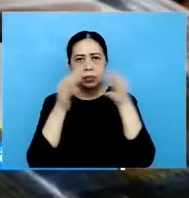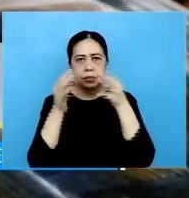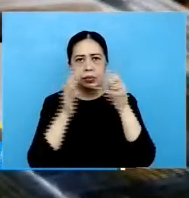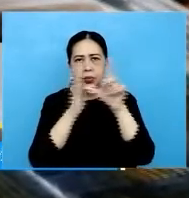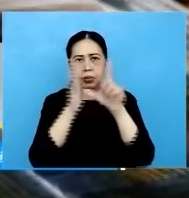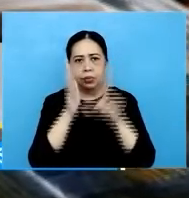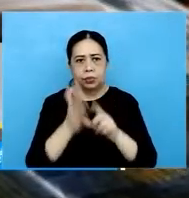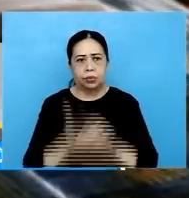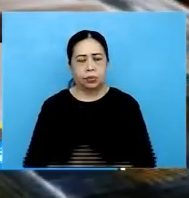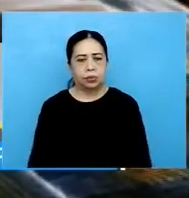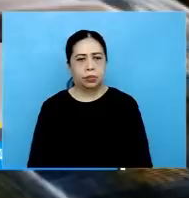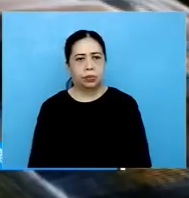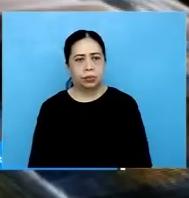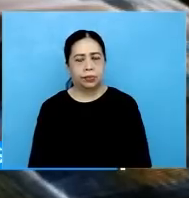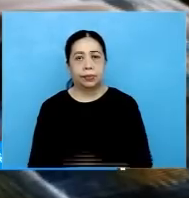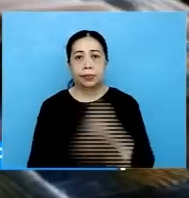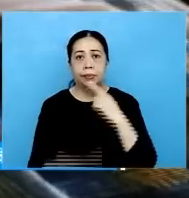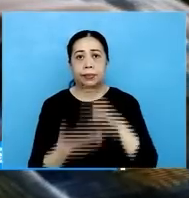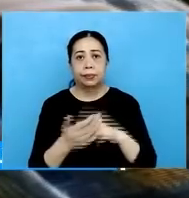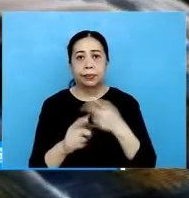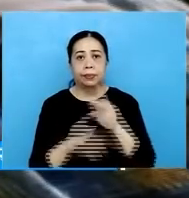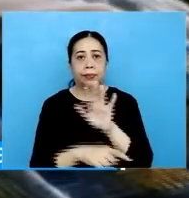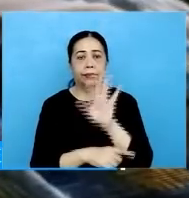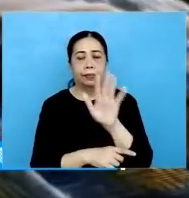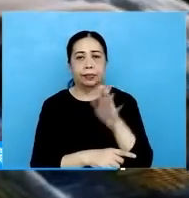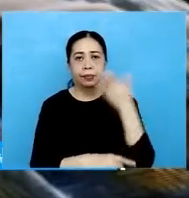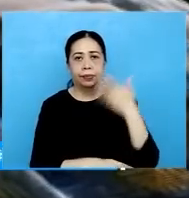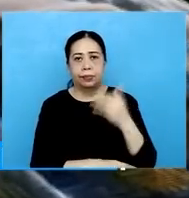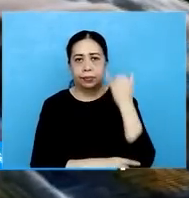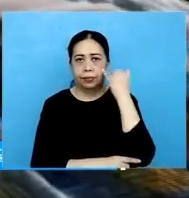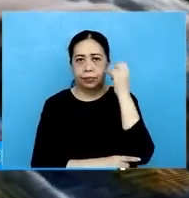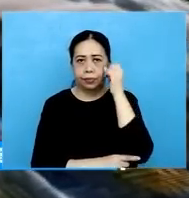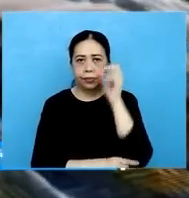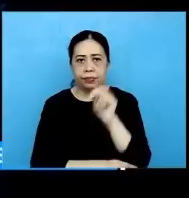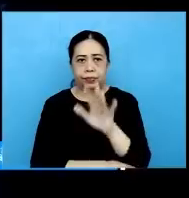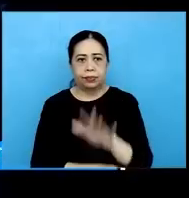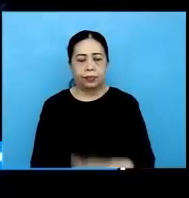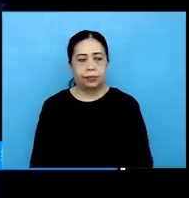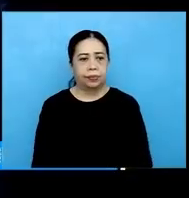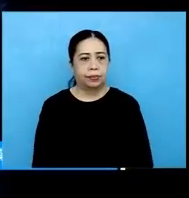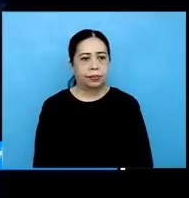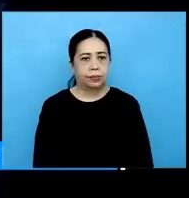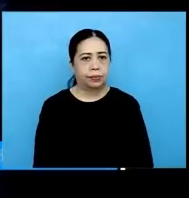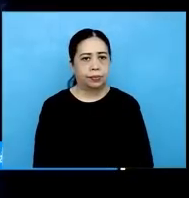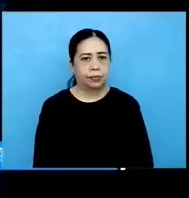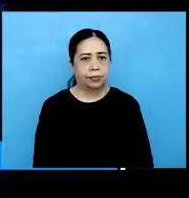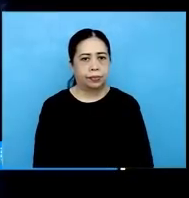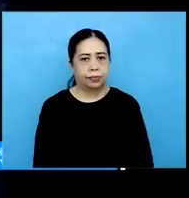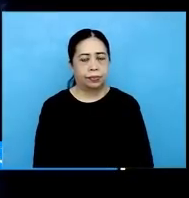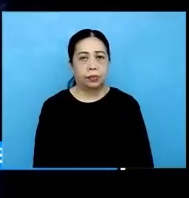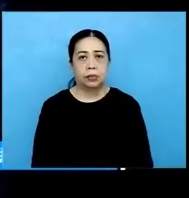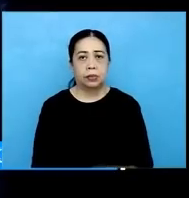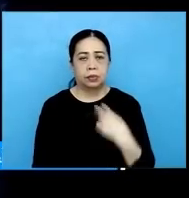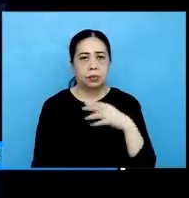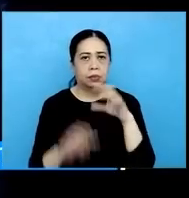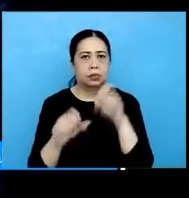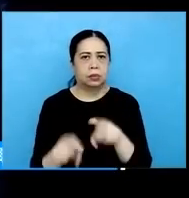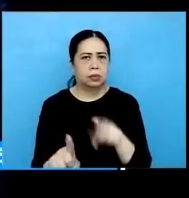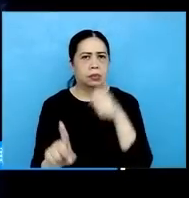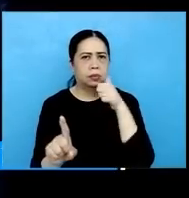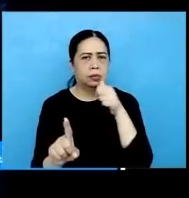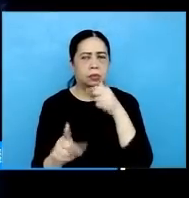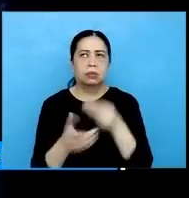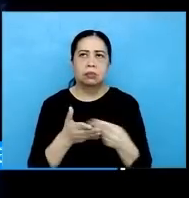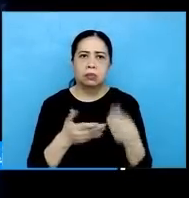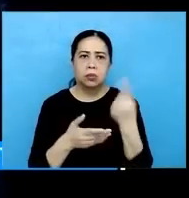Act. Nagbabalita mula sa Frontline, Ian Suyu, News 5. Hinodat sa Quezon City ang isang babaeng bumibili